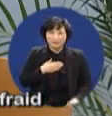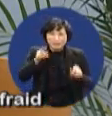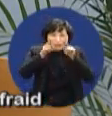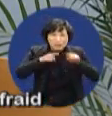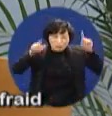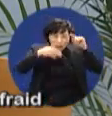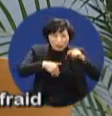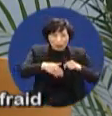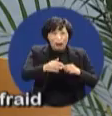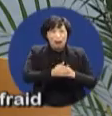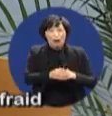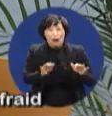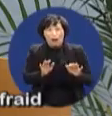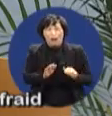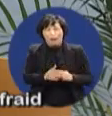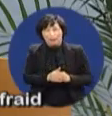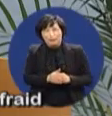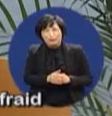대해서